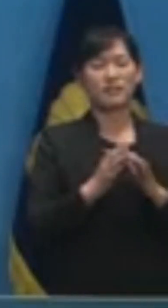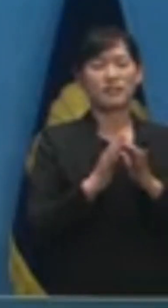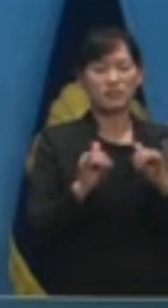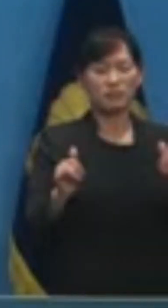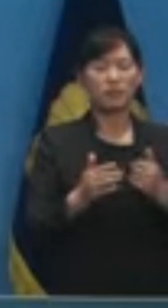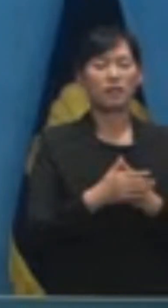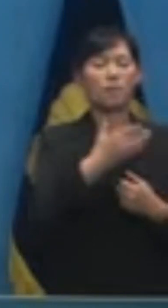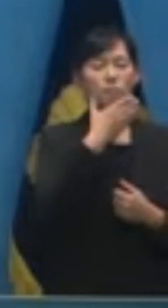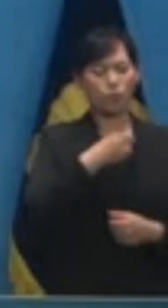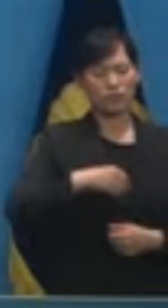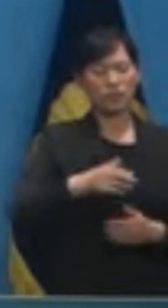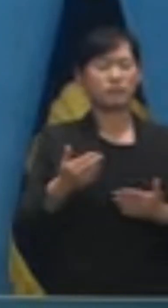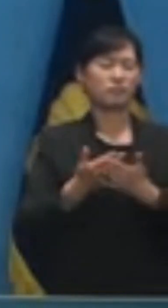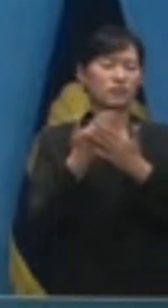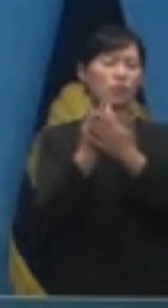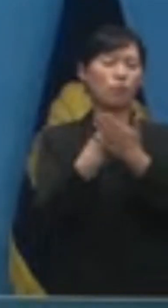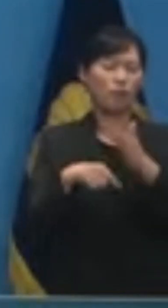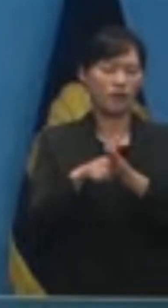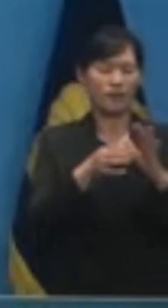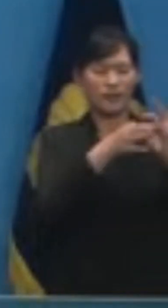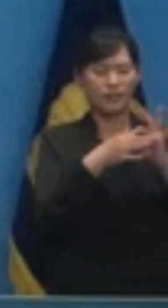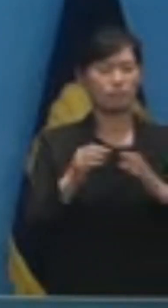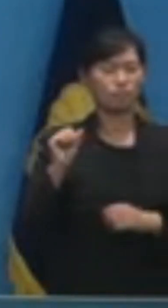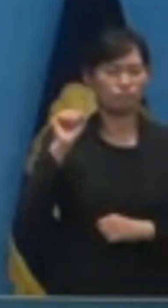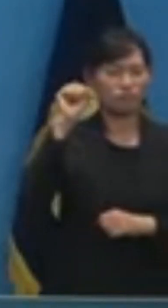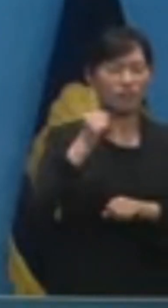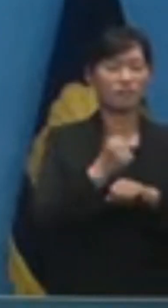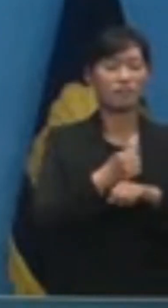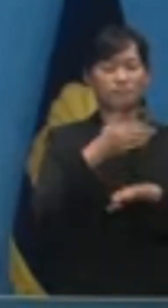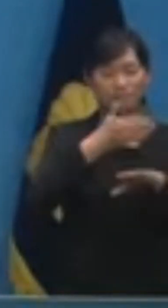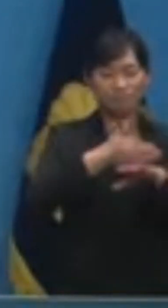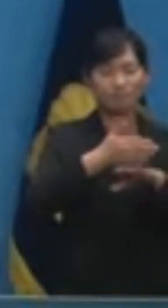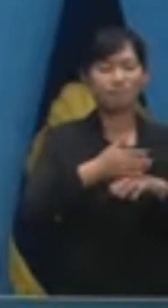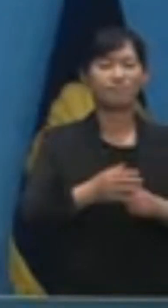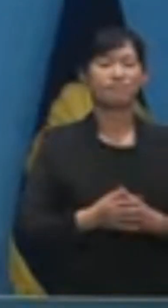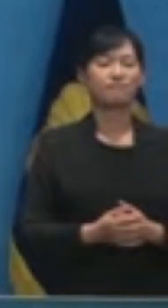위해 끊임없이 투쟁해 나갈 것입니다. 감사합니다.